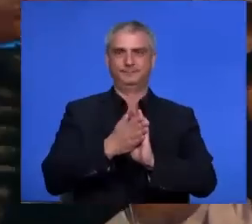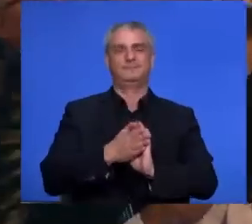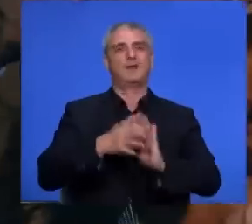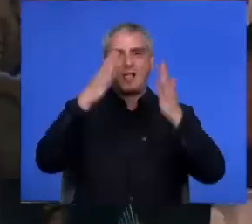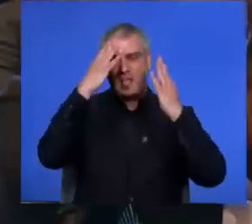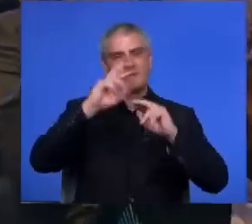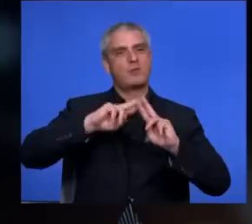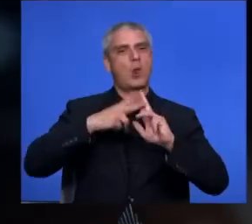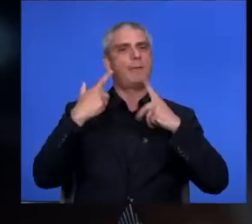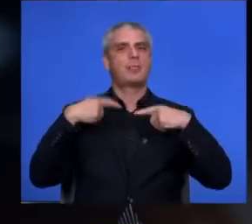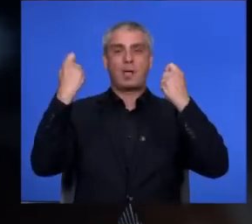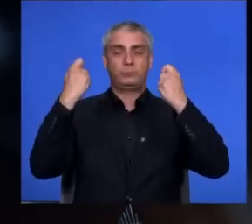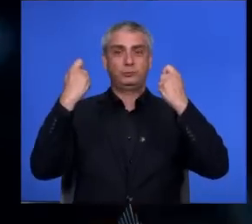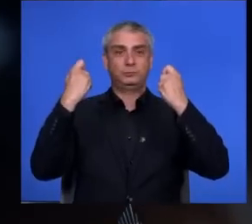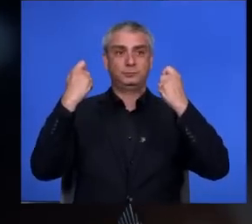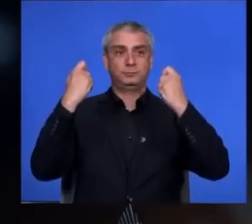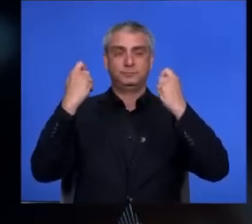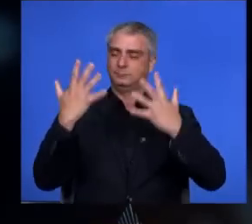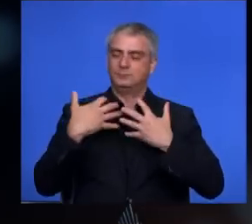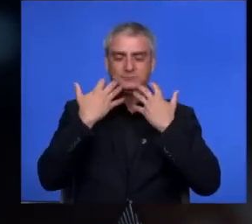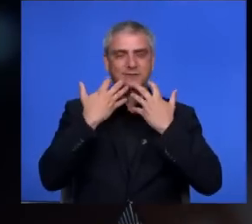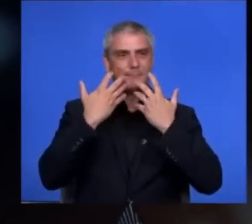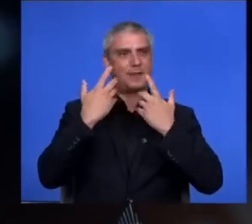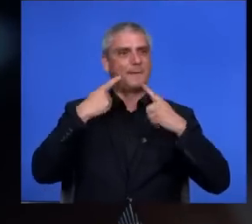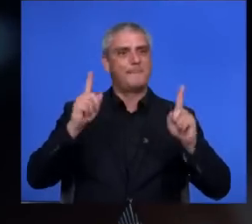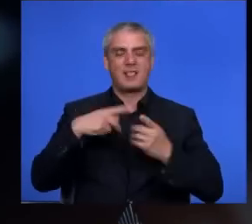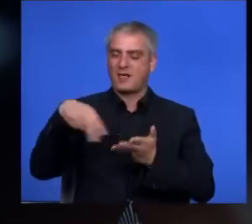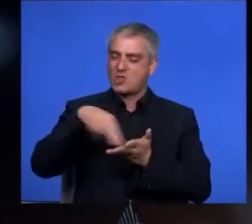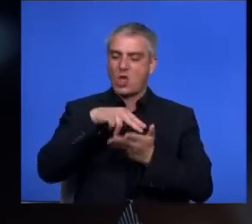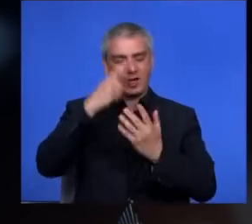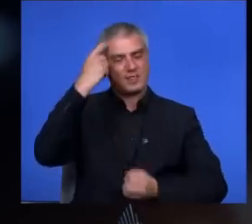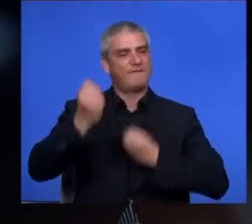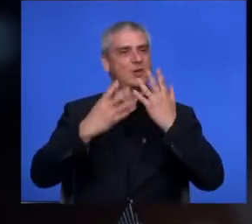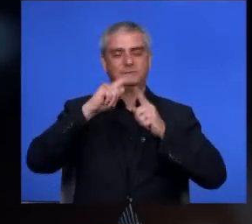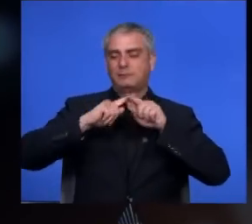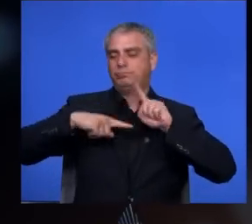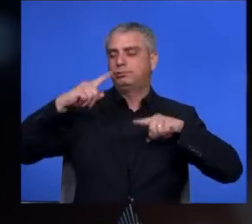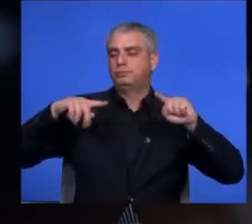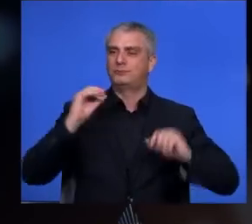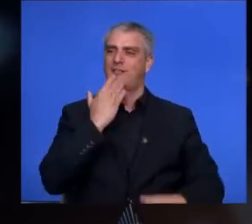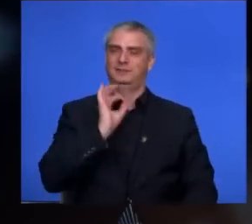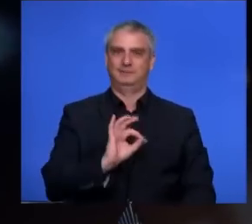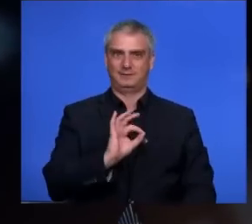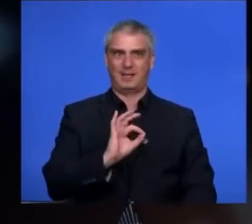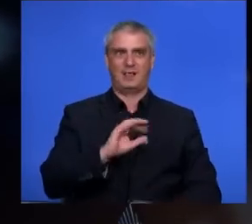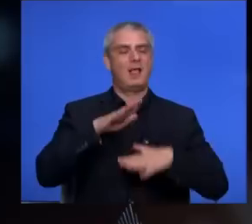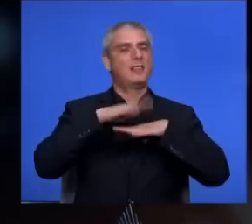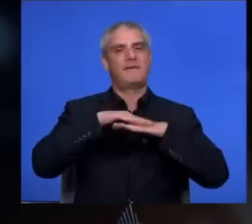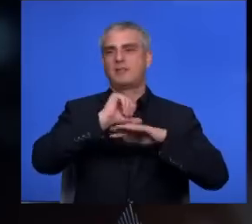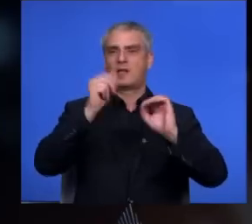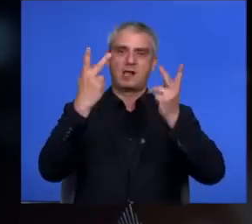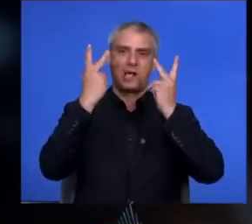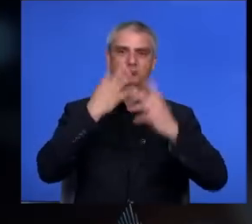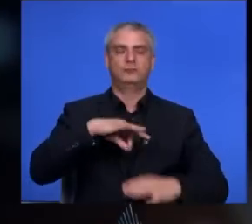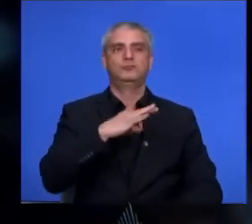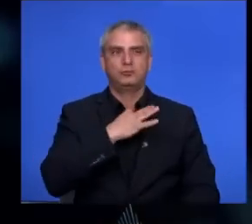לכבוד עולם התרבות שמספר, מנגן, רוקד ויוצר את הפסיפס הישראלי, התפקיד הכי חשוב